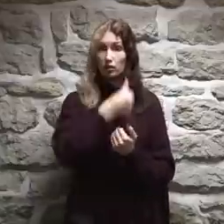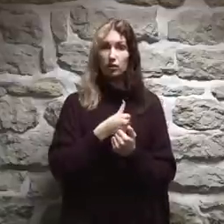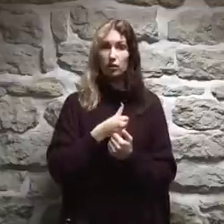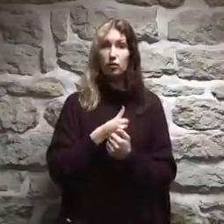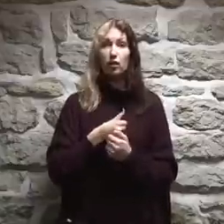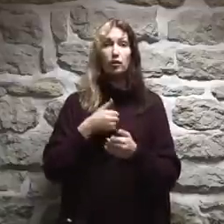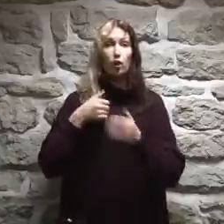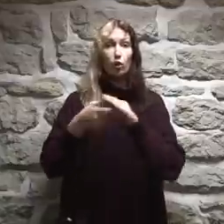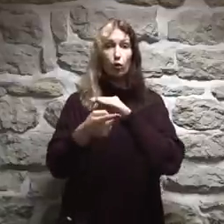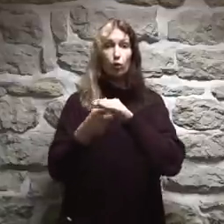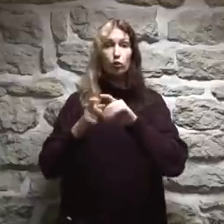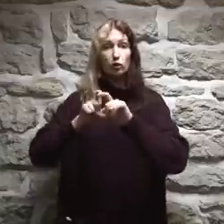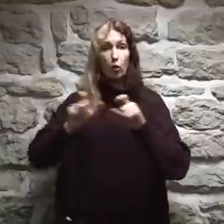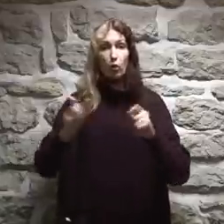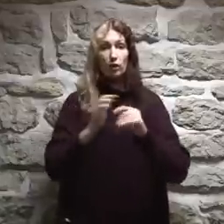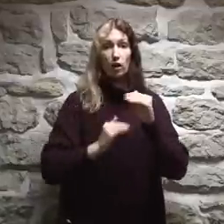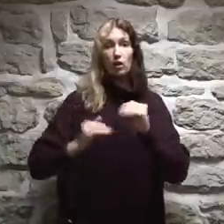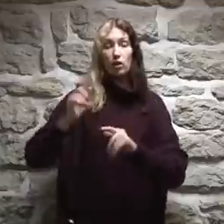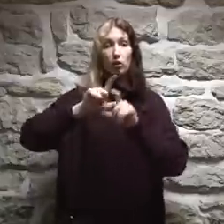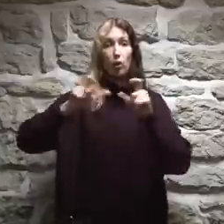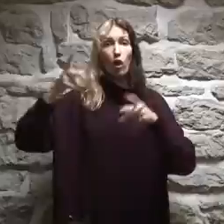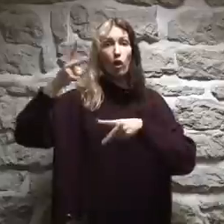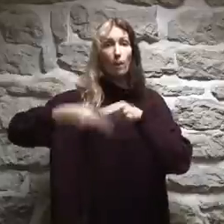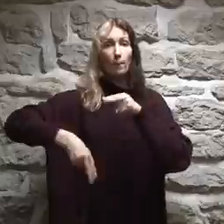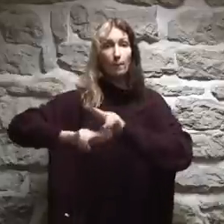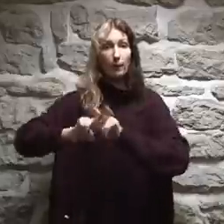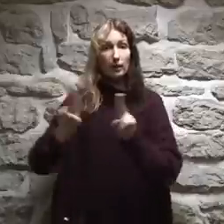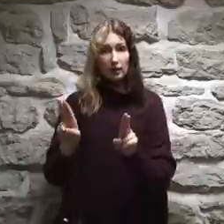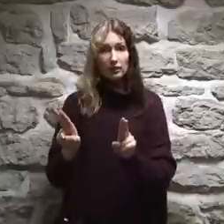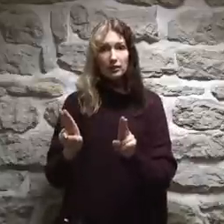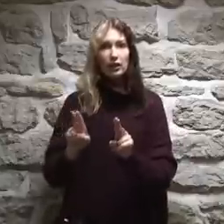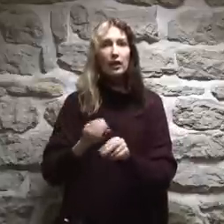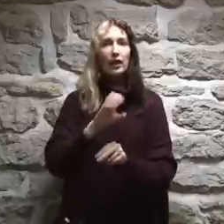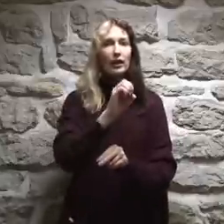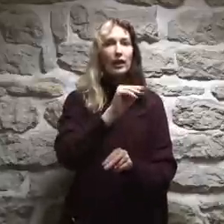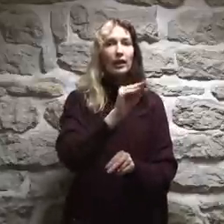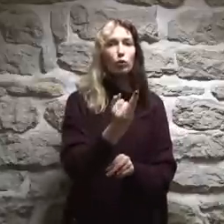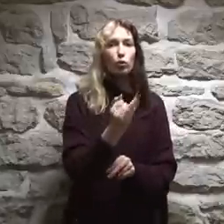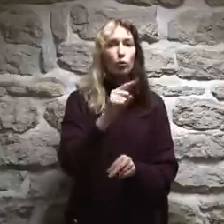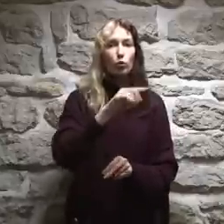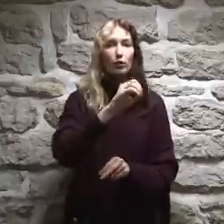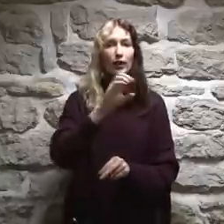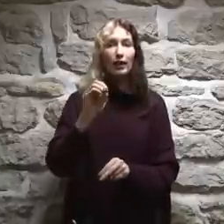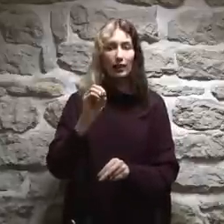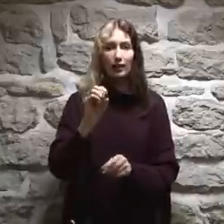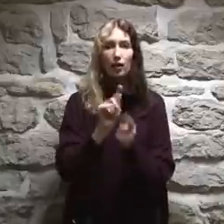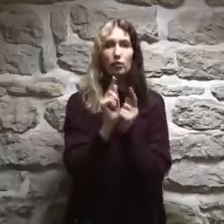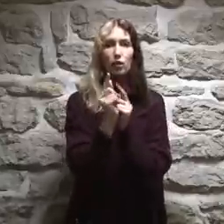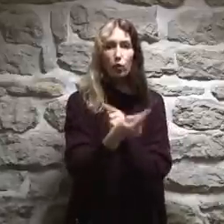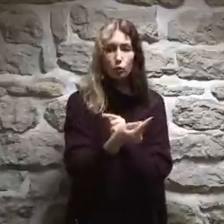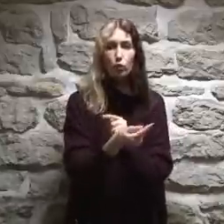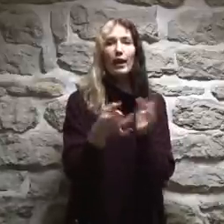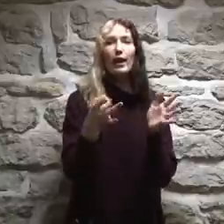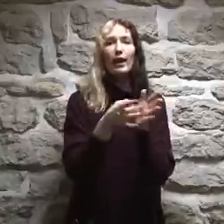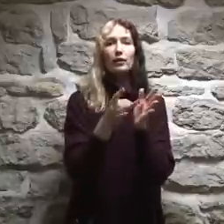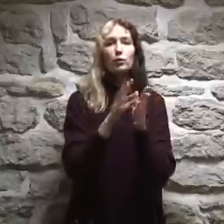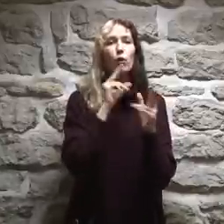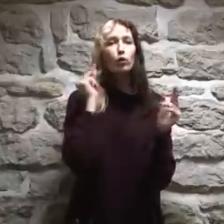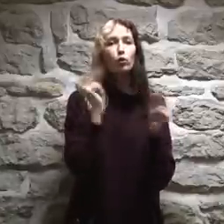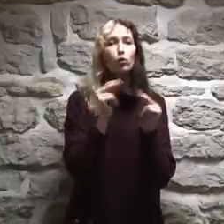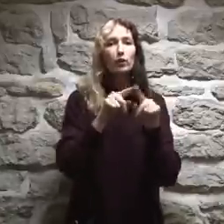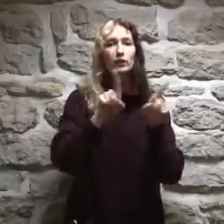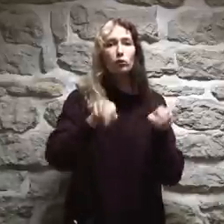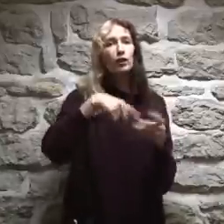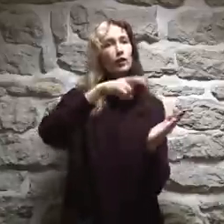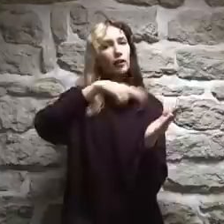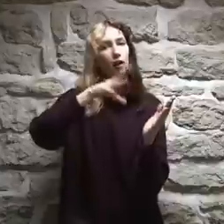lõpetavad kutsekooli ja kõrgkooli, saavad edu.ee aadressil elektrooniliselt oma tunnistusi